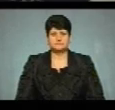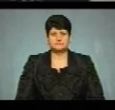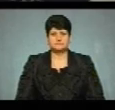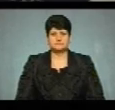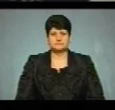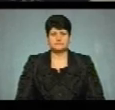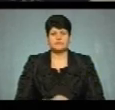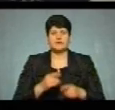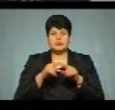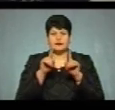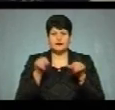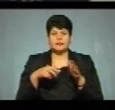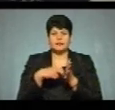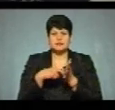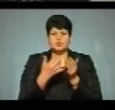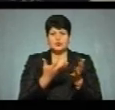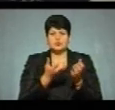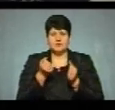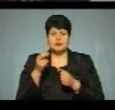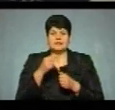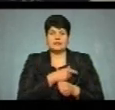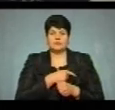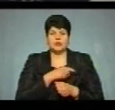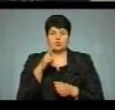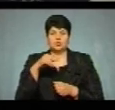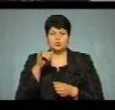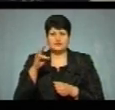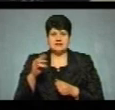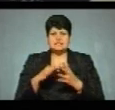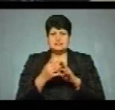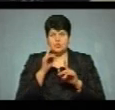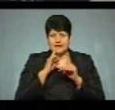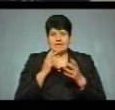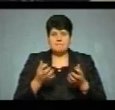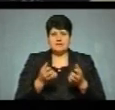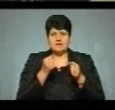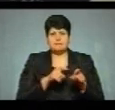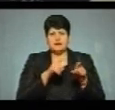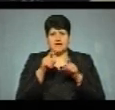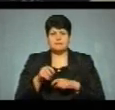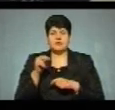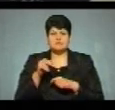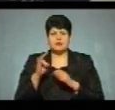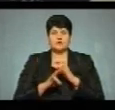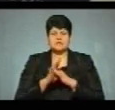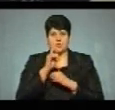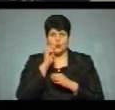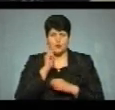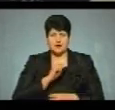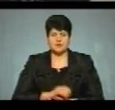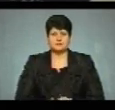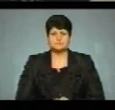І такий лист сьогодні вранці отримав депутат Дунаївської сільської ради Олег Гонтарук, який підтримав перехід до Православної церкви України.